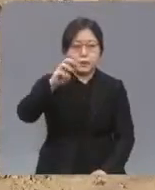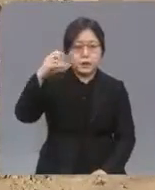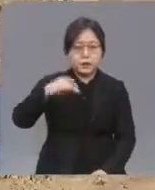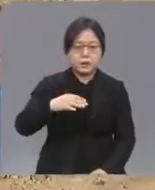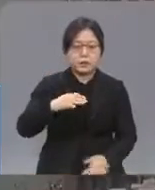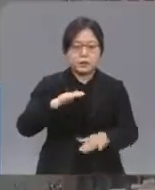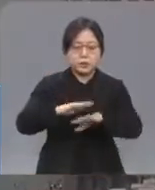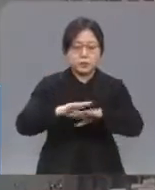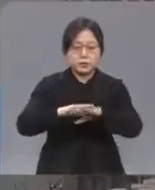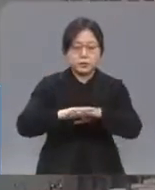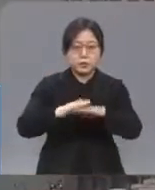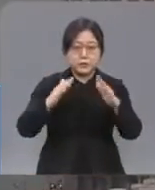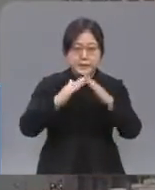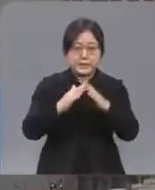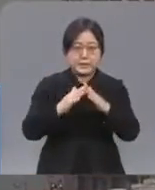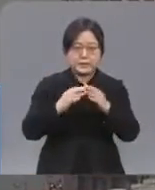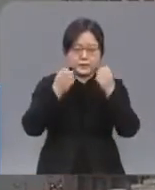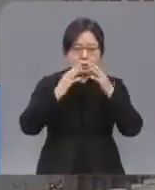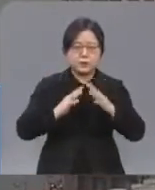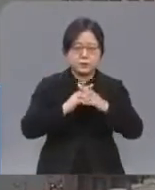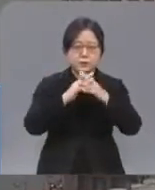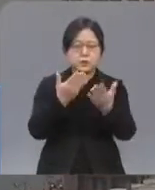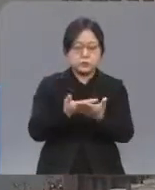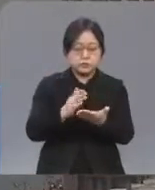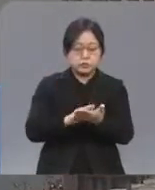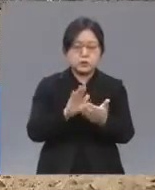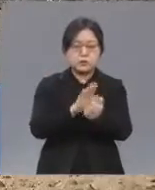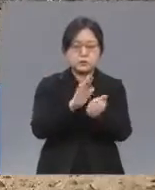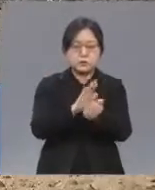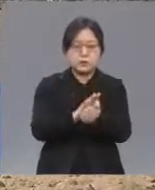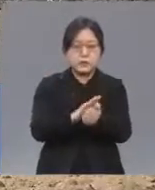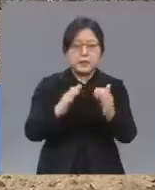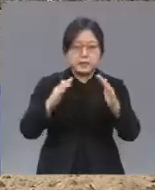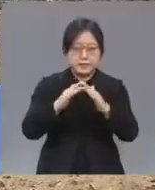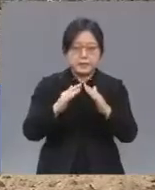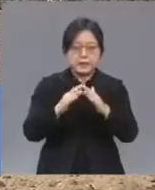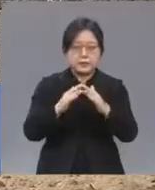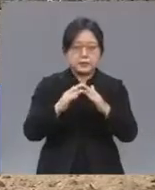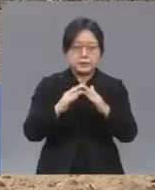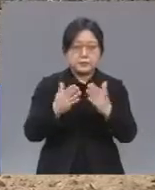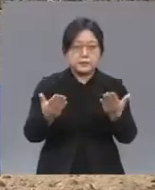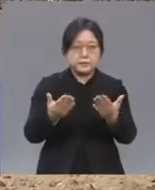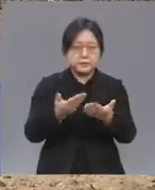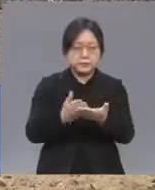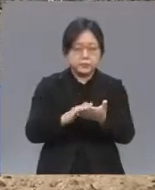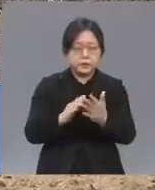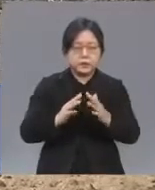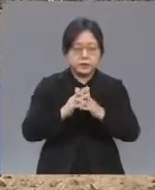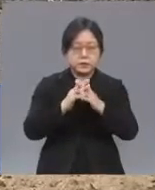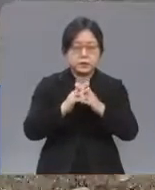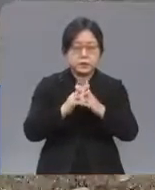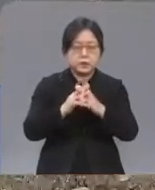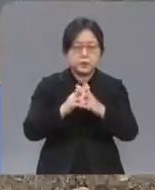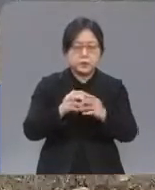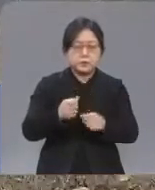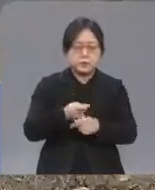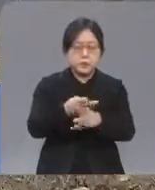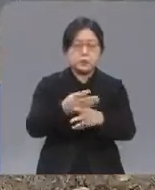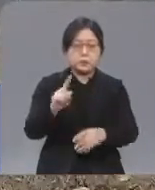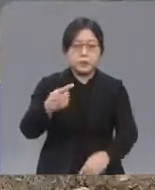광양시가 농촌주택 개량 지원 사업을 추진합니다. 주택 개량 지원 사업은 농촌 지역 내